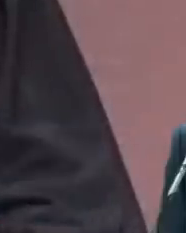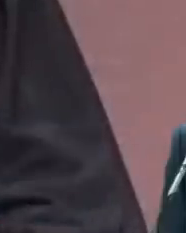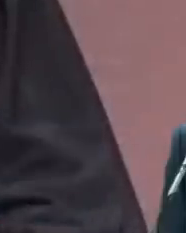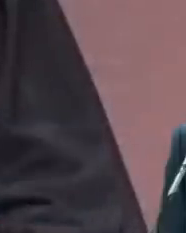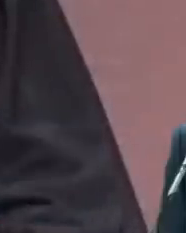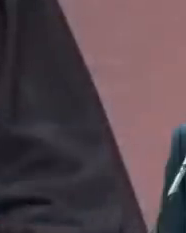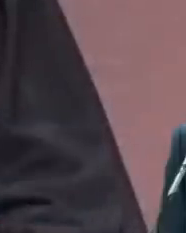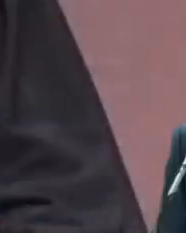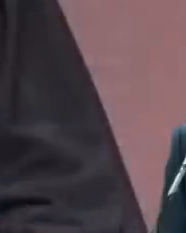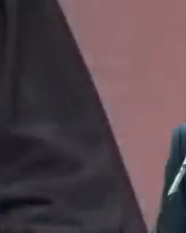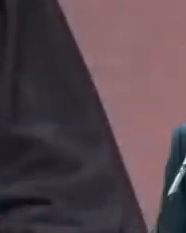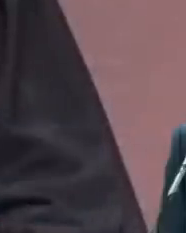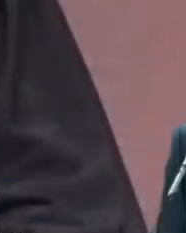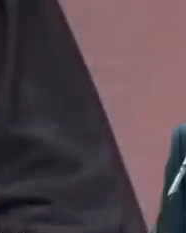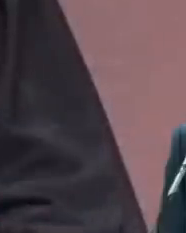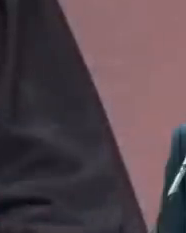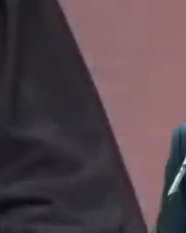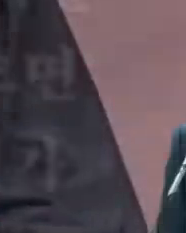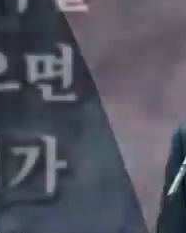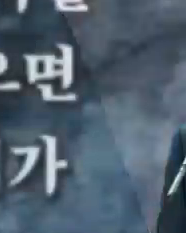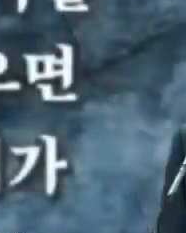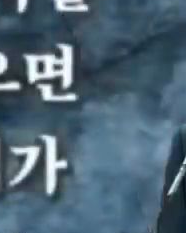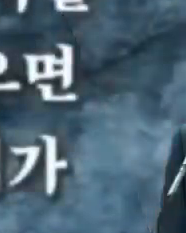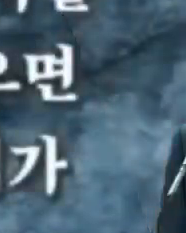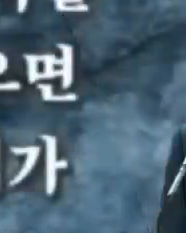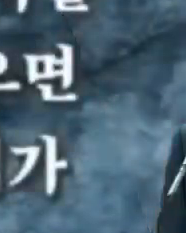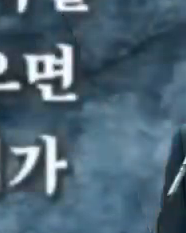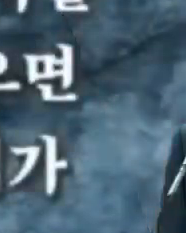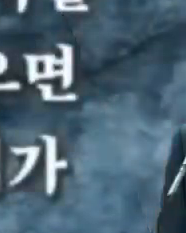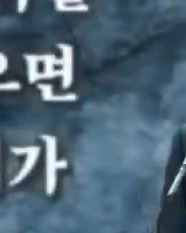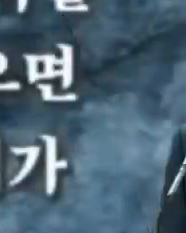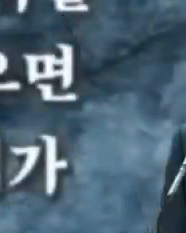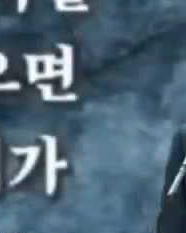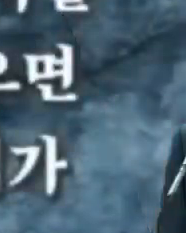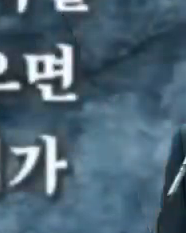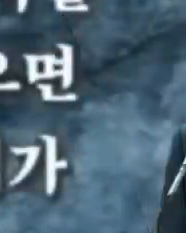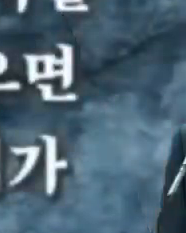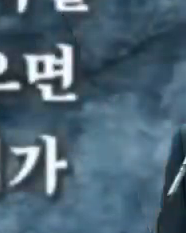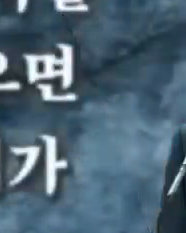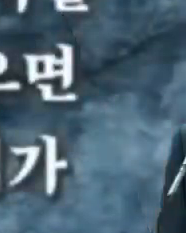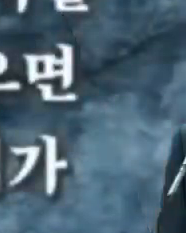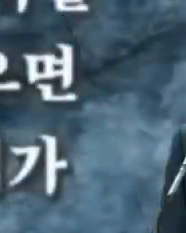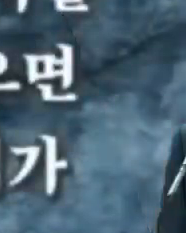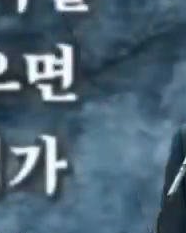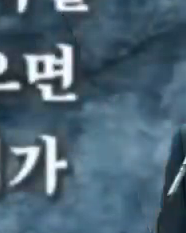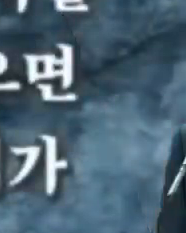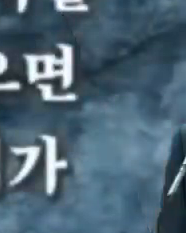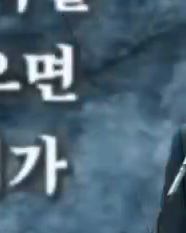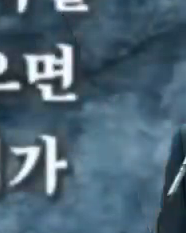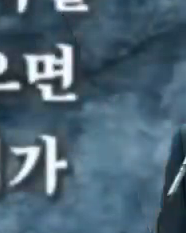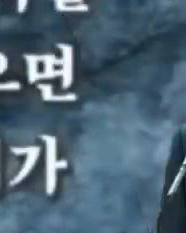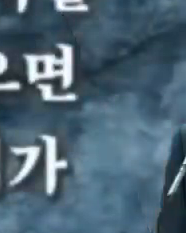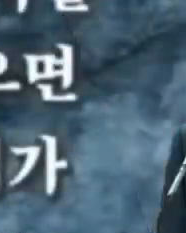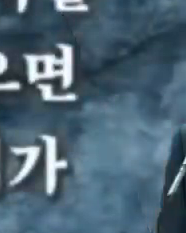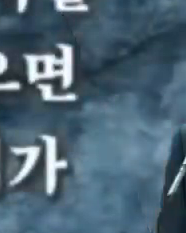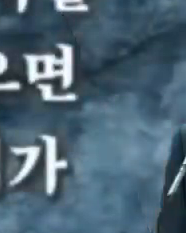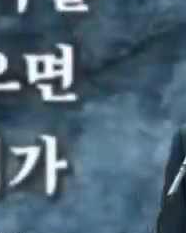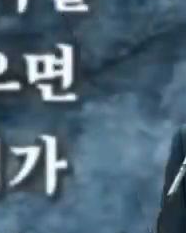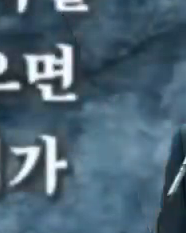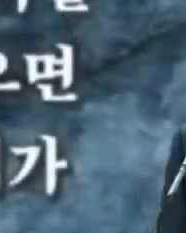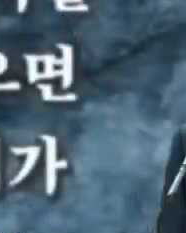1절에서 6절까지 말씀이 되겠습니다. 다 같이 합독하시겠습니다. 너희는